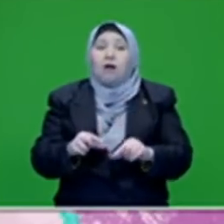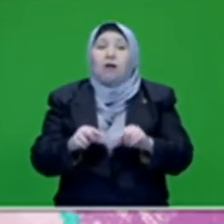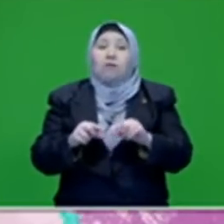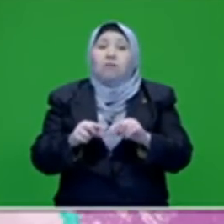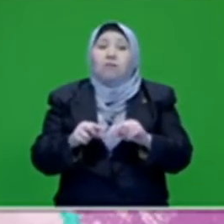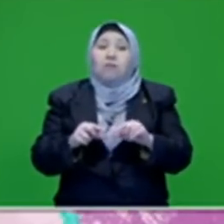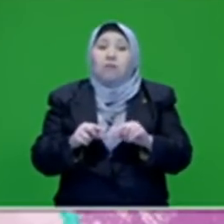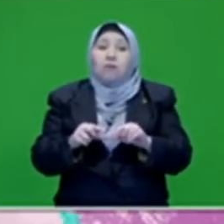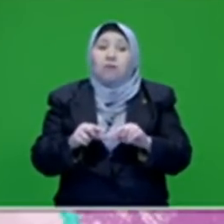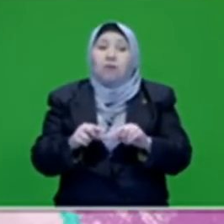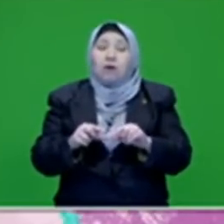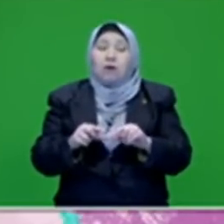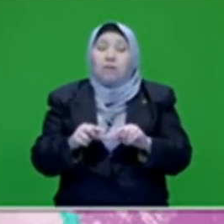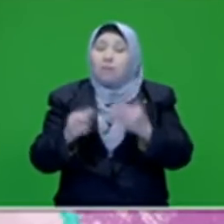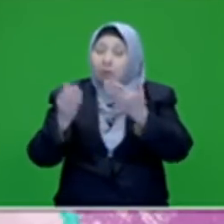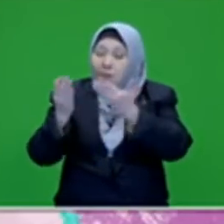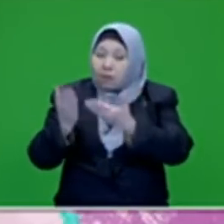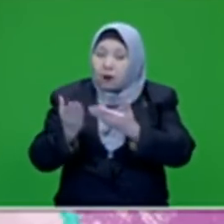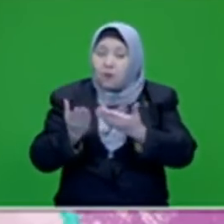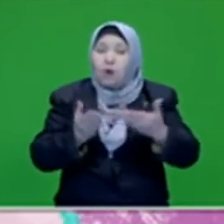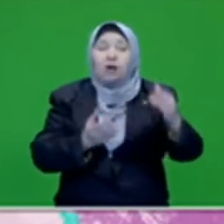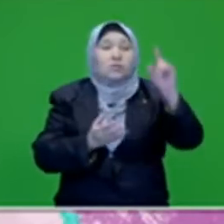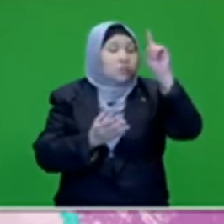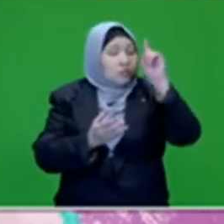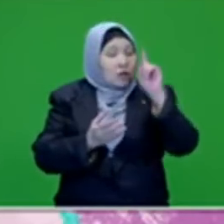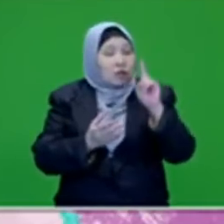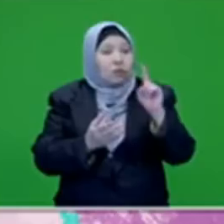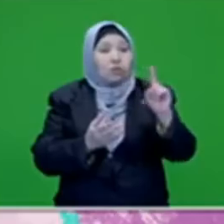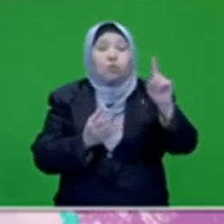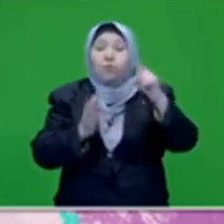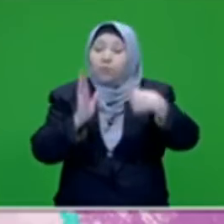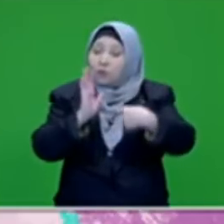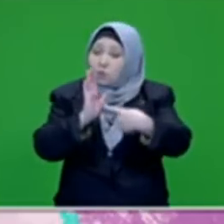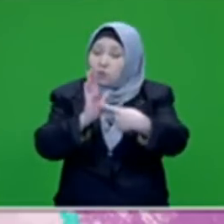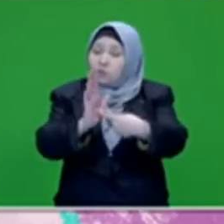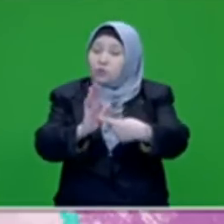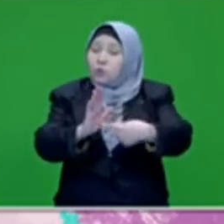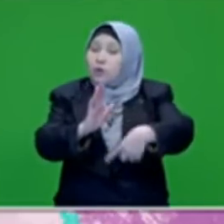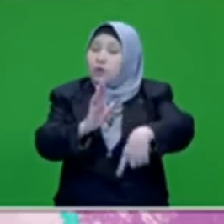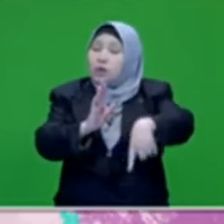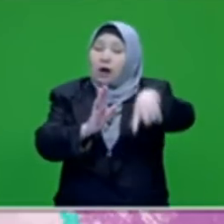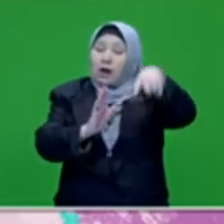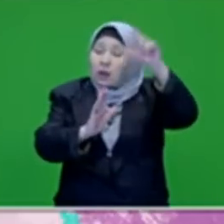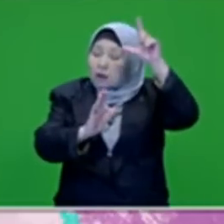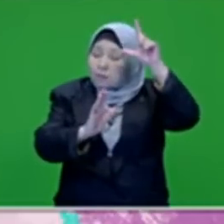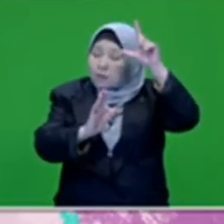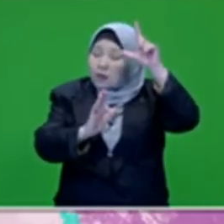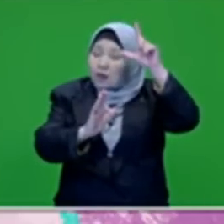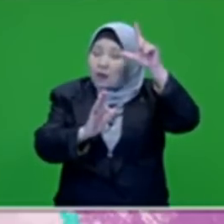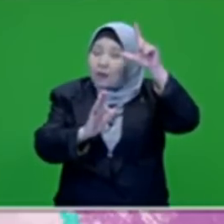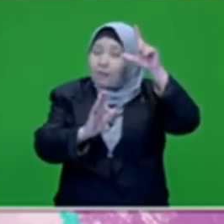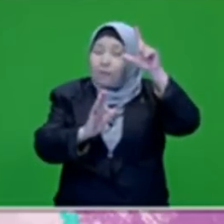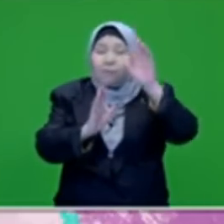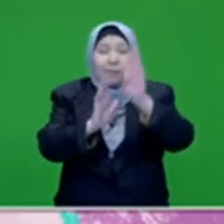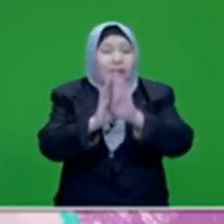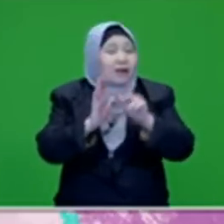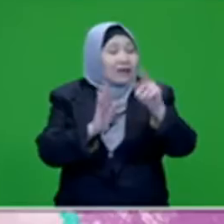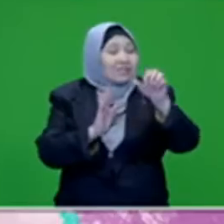burhanakum. Bawa satu petunjuk yang lebih tuntas, lebih